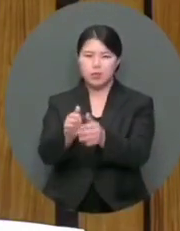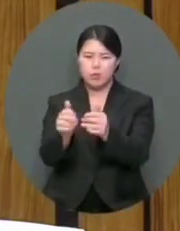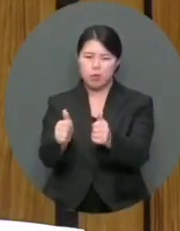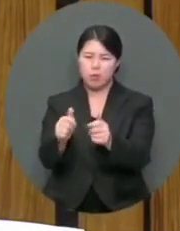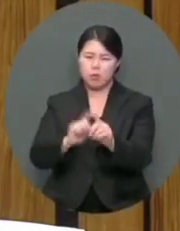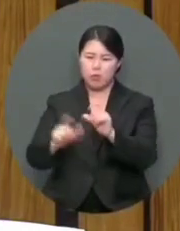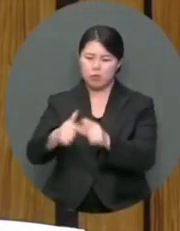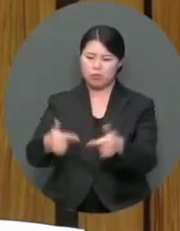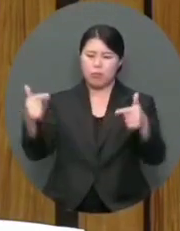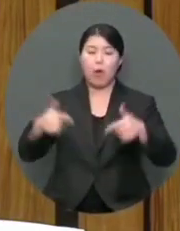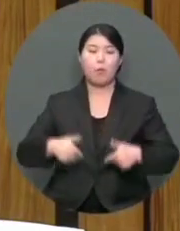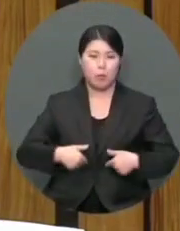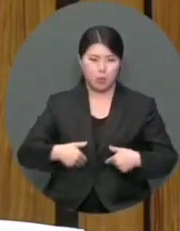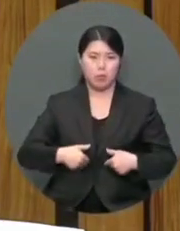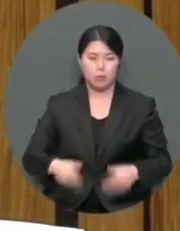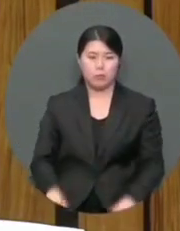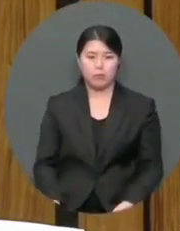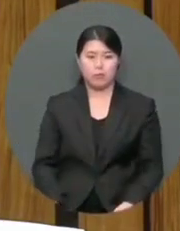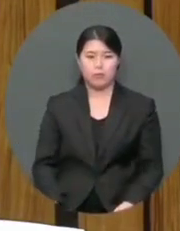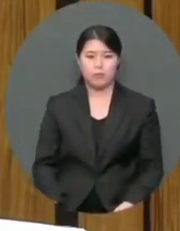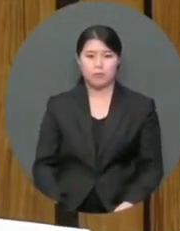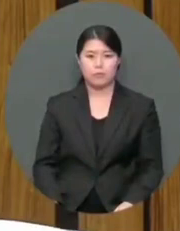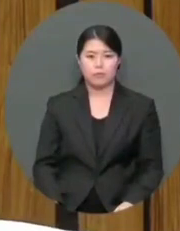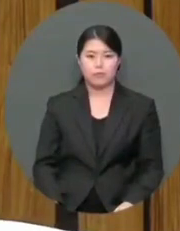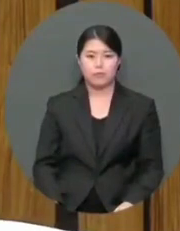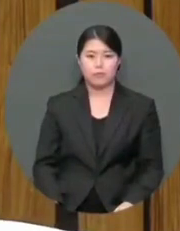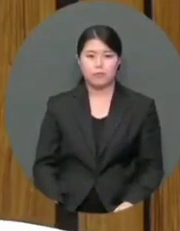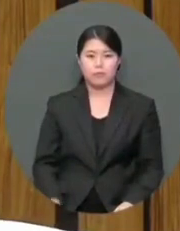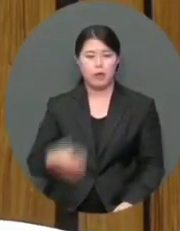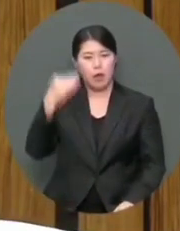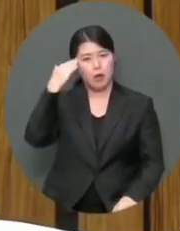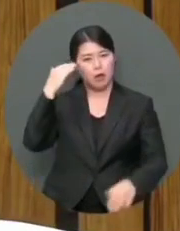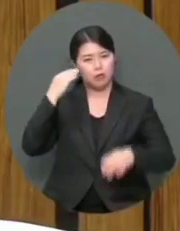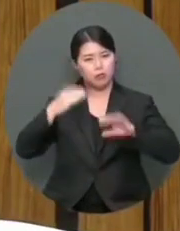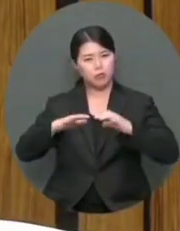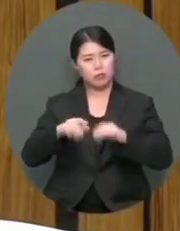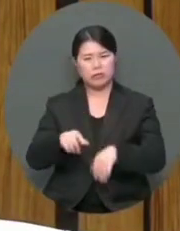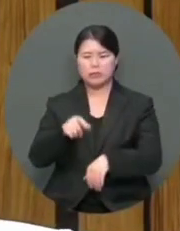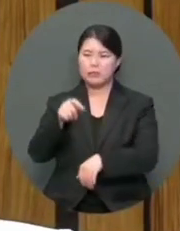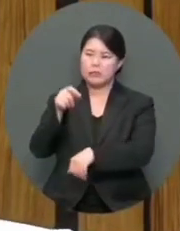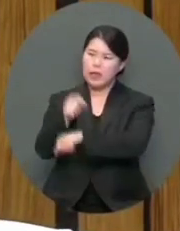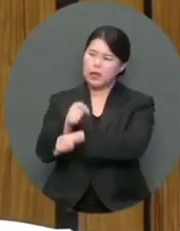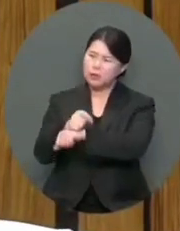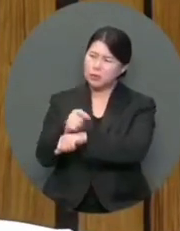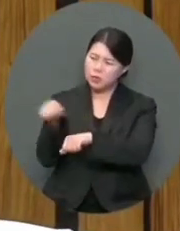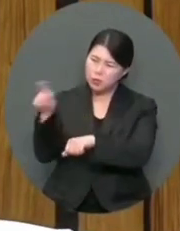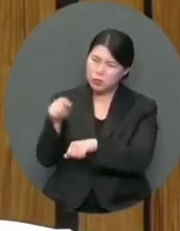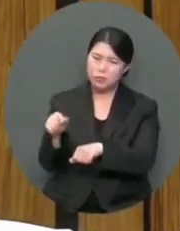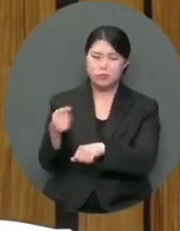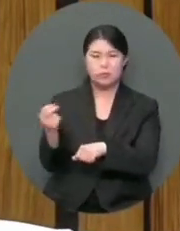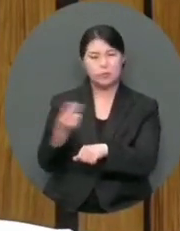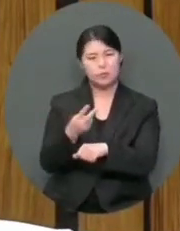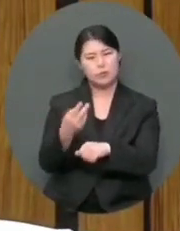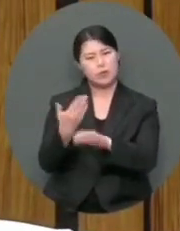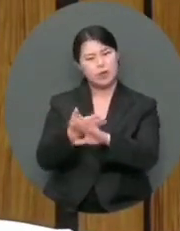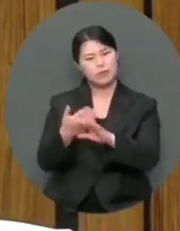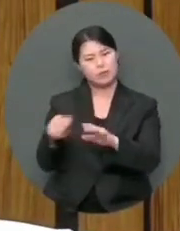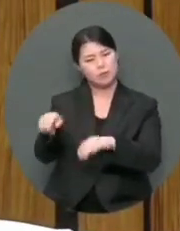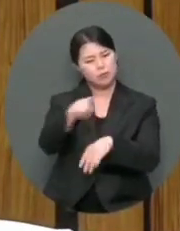필요가 있다. 저는 그렇게 생각을 하고 있습니다. 너무 우리나라는 행정부도 그렇고 다른 부처도